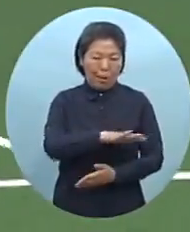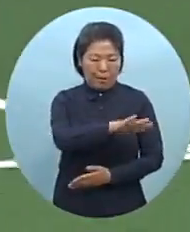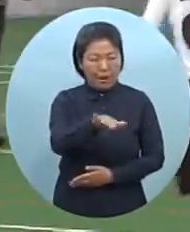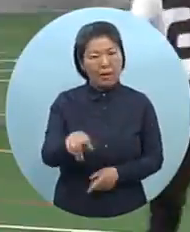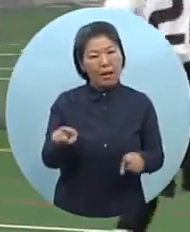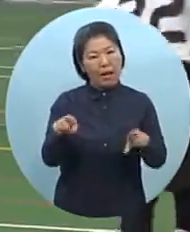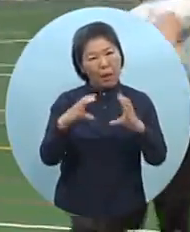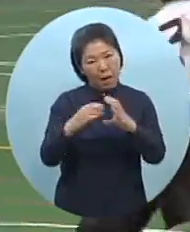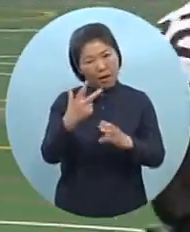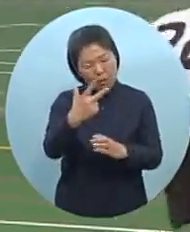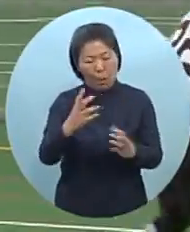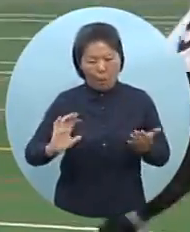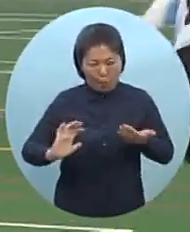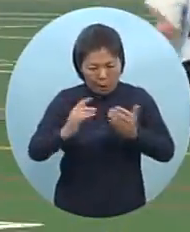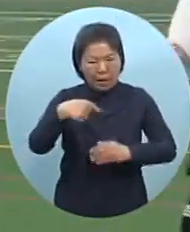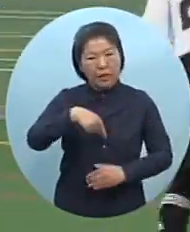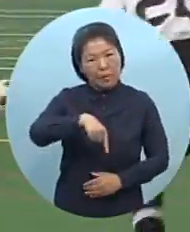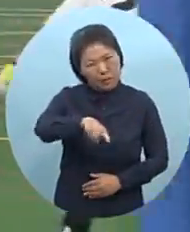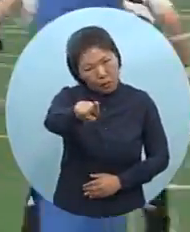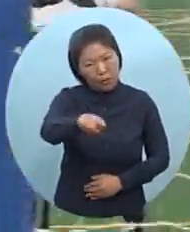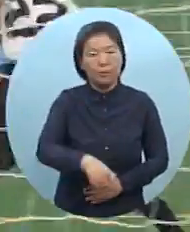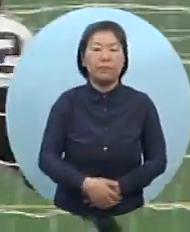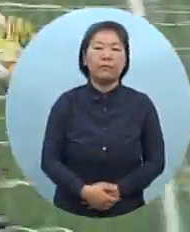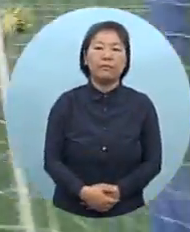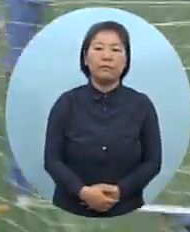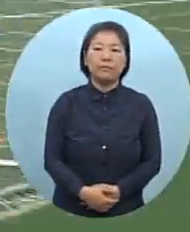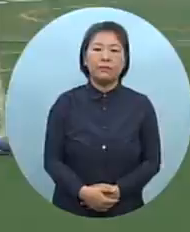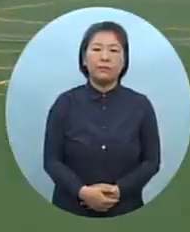みんなでイキを盛り上げていき